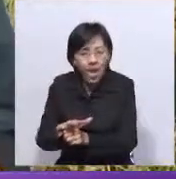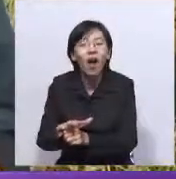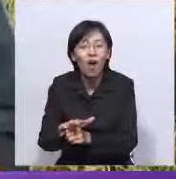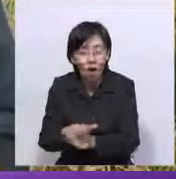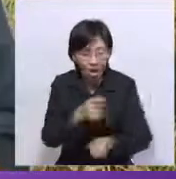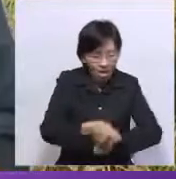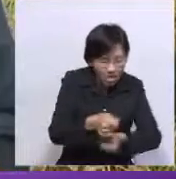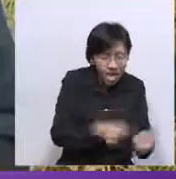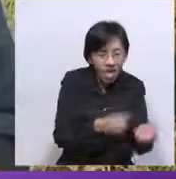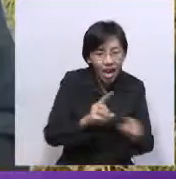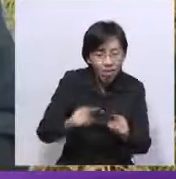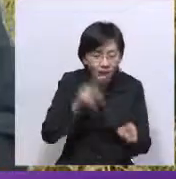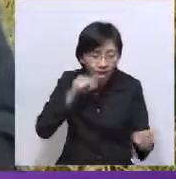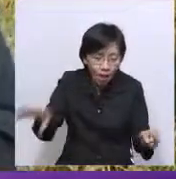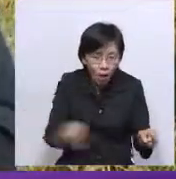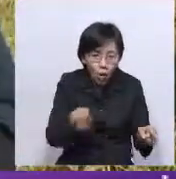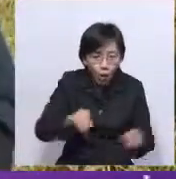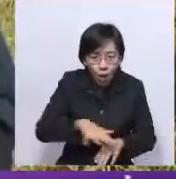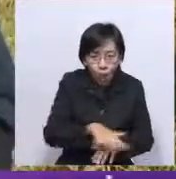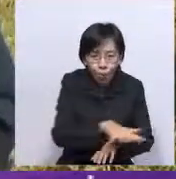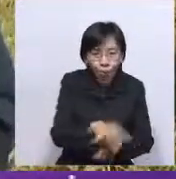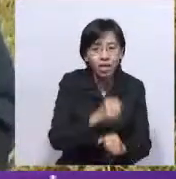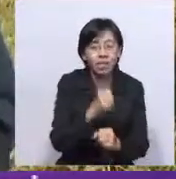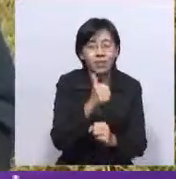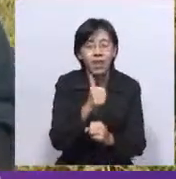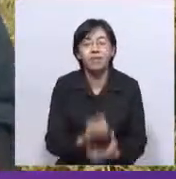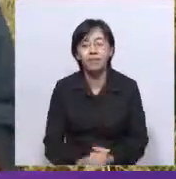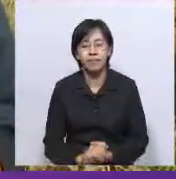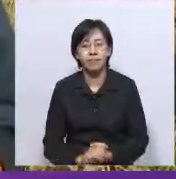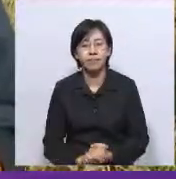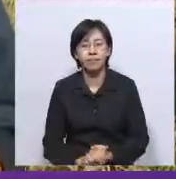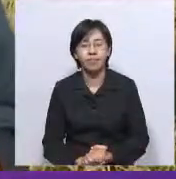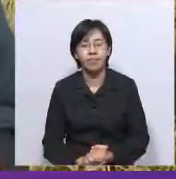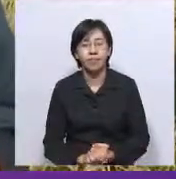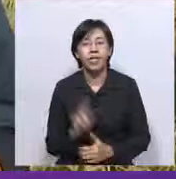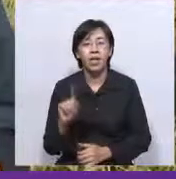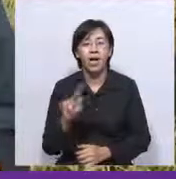รียมการเพาะปลูกในรอบหน้านั่นเองค่ะสมศักดิ์รัตนสกุลชาติถ่ายภาพณัฐฐา